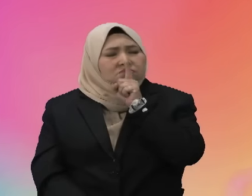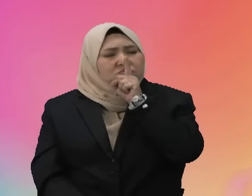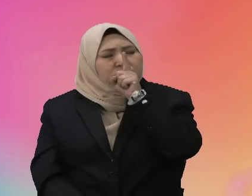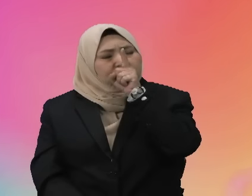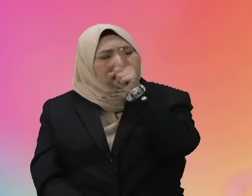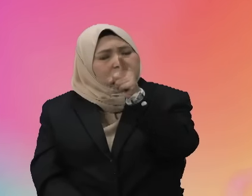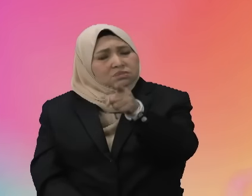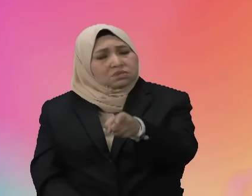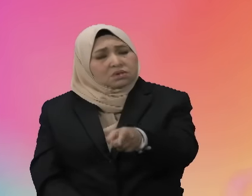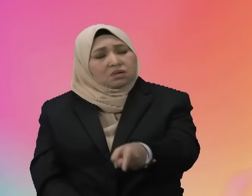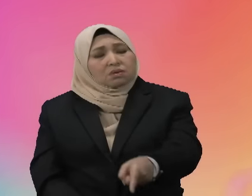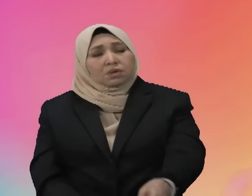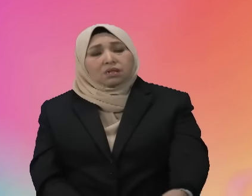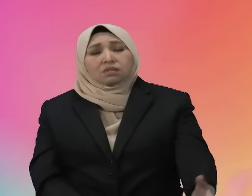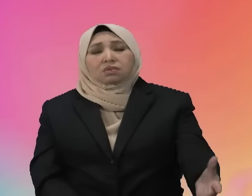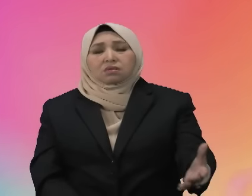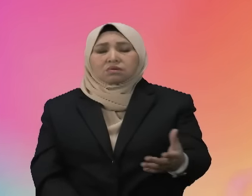المؤمنون حقا